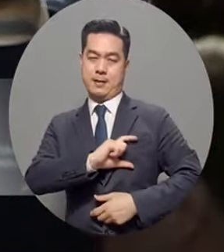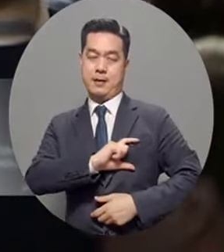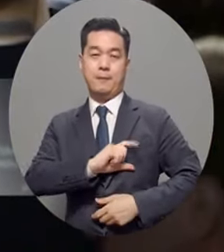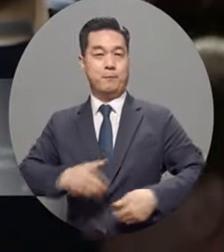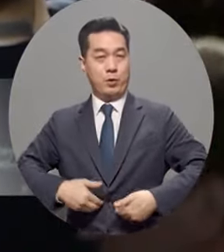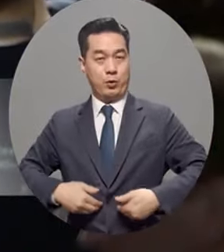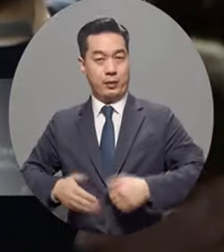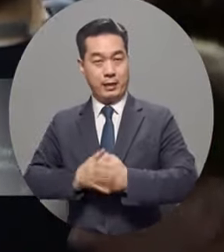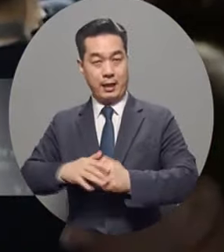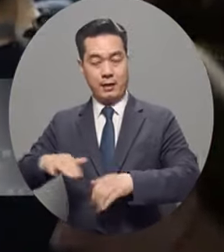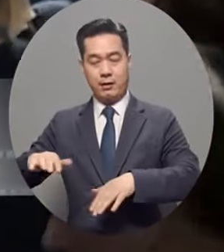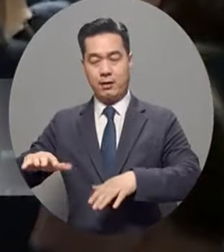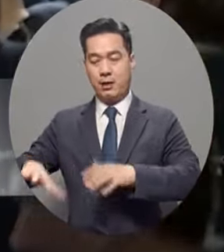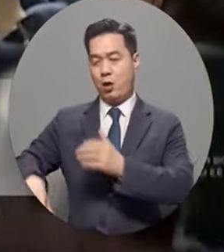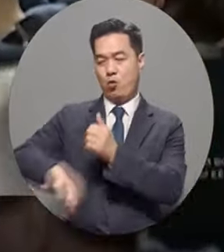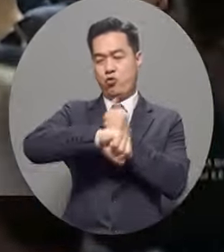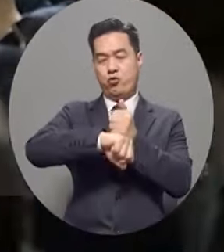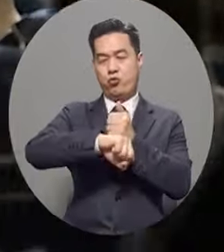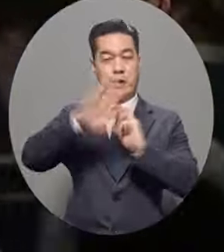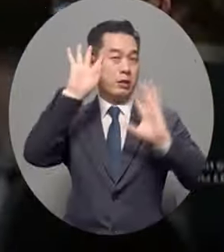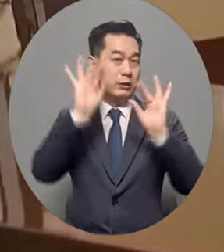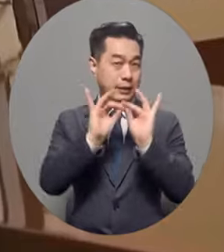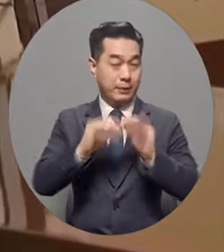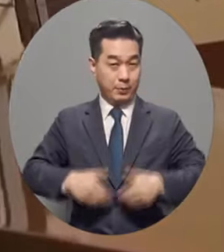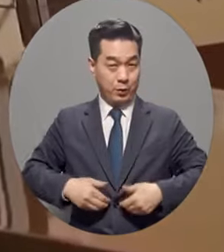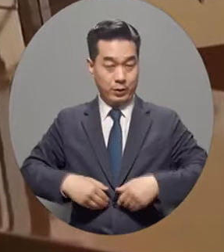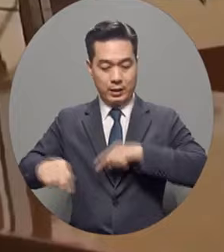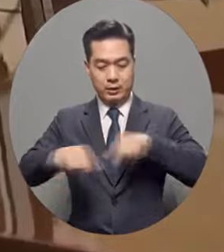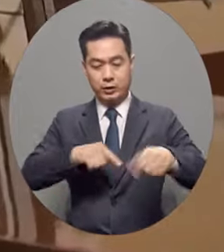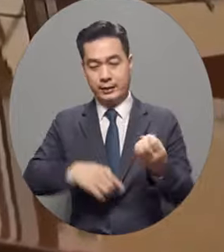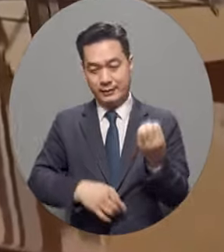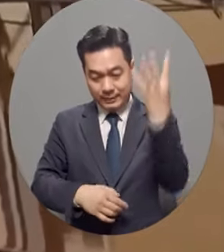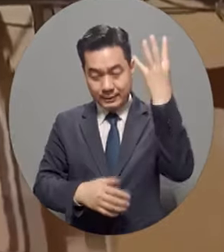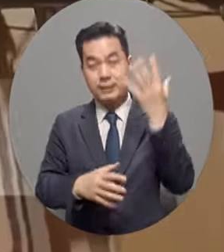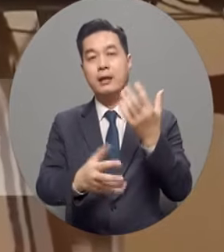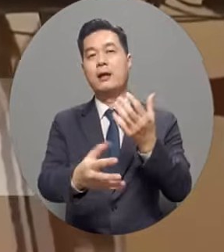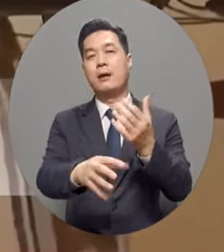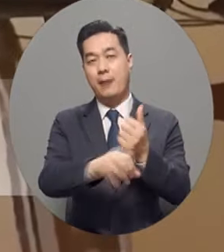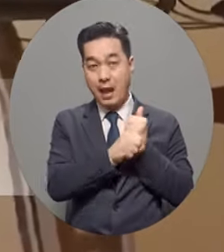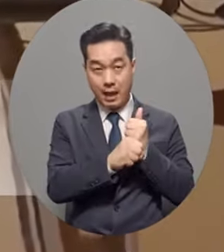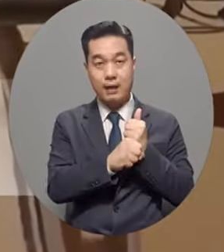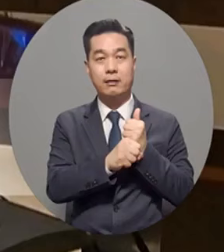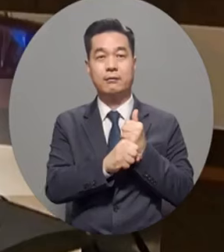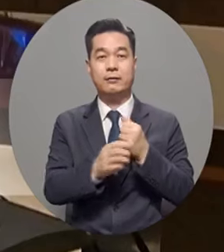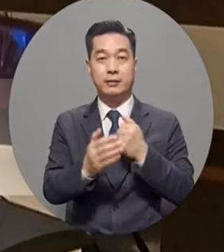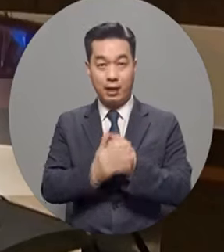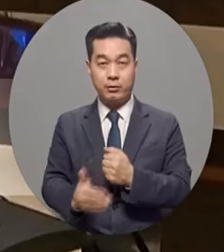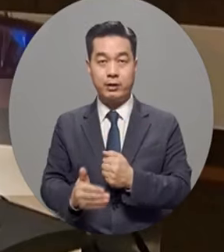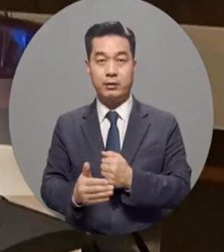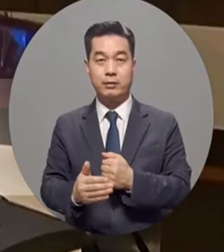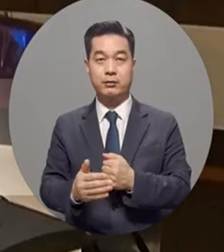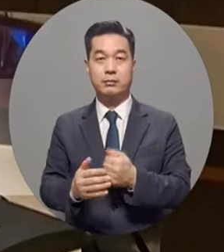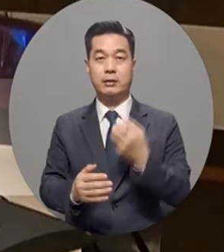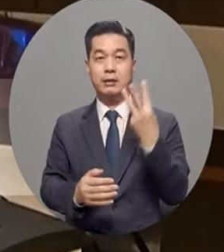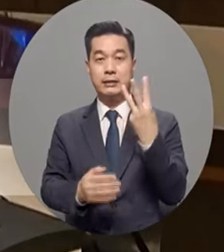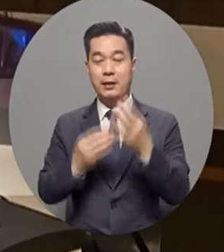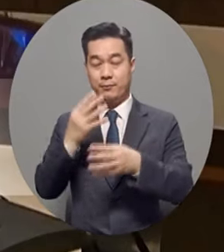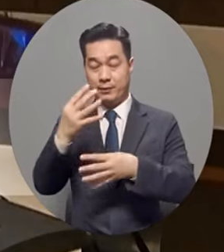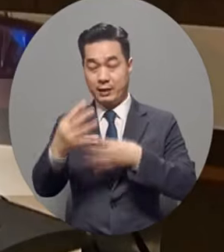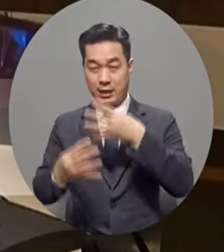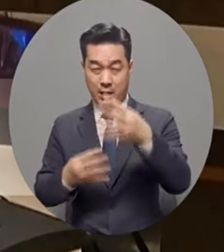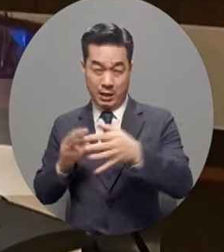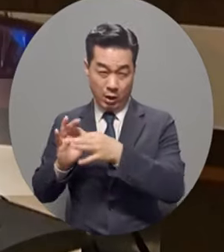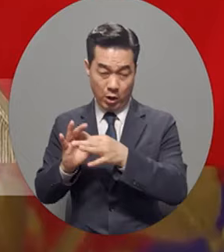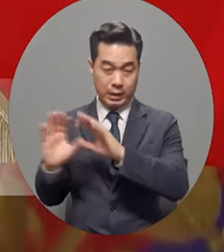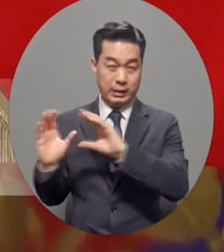지지를 확인하면서 정치적 승리를 거둔 겁니다. 이로써 푸틴 대통령은 3연임 금지 헌법에 따라 잠시 총리로 내려앉은